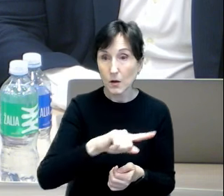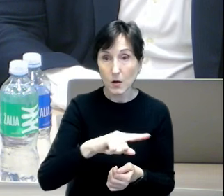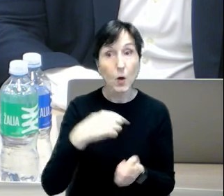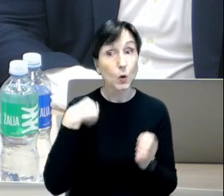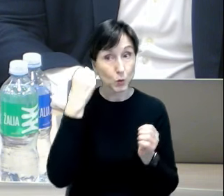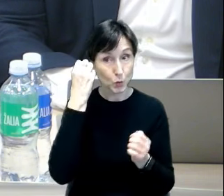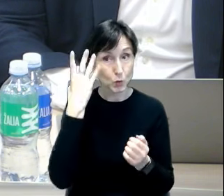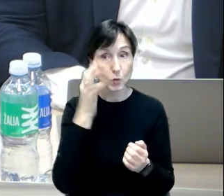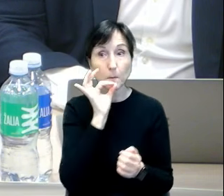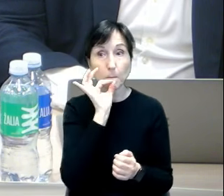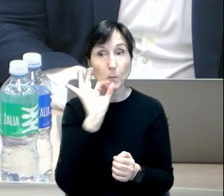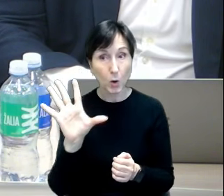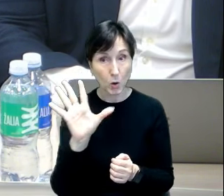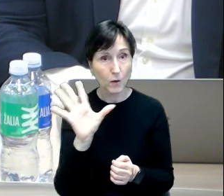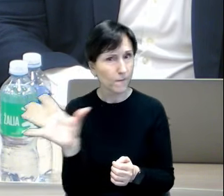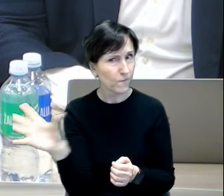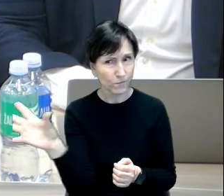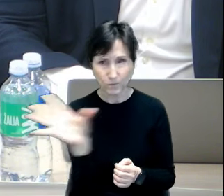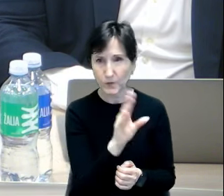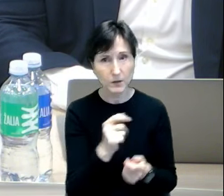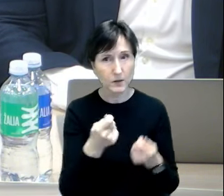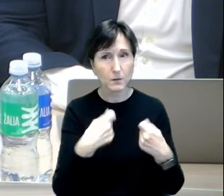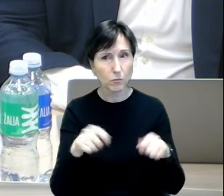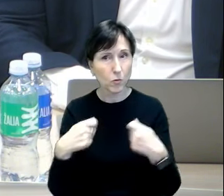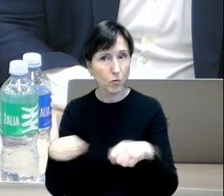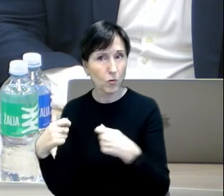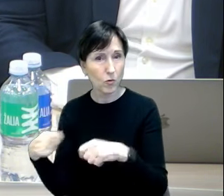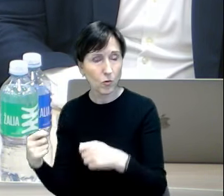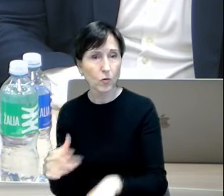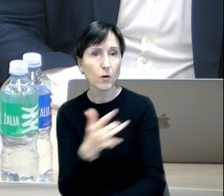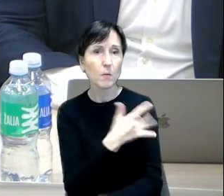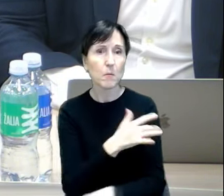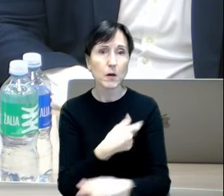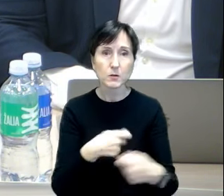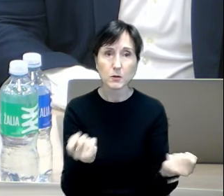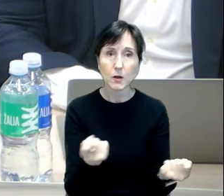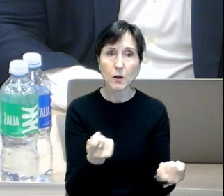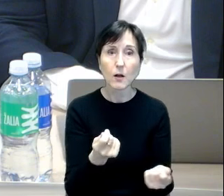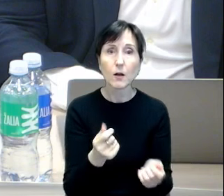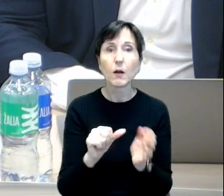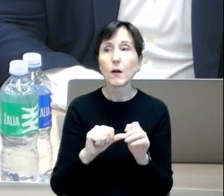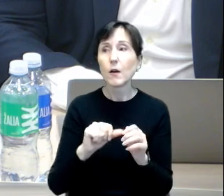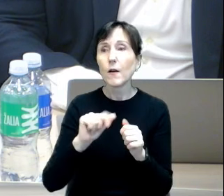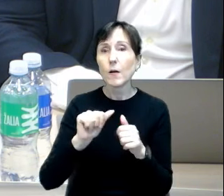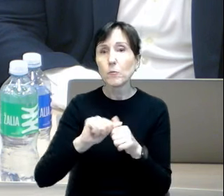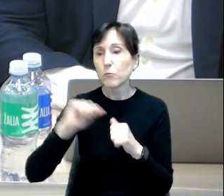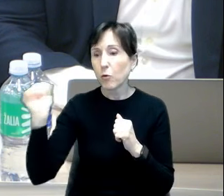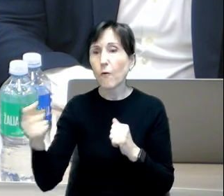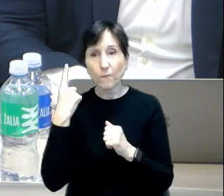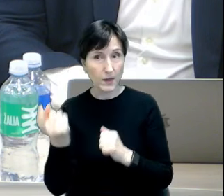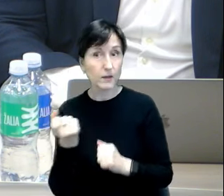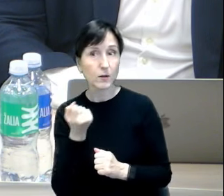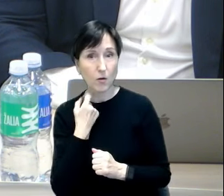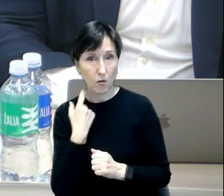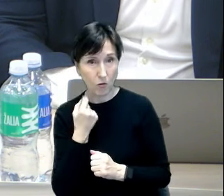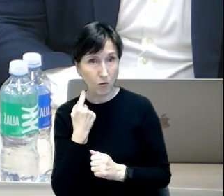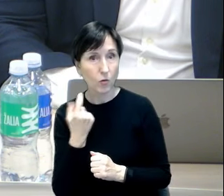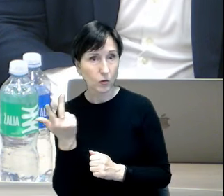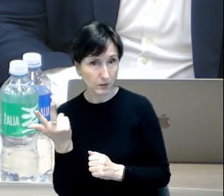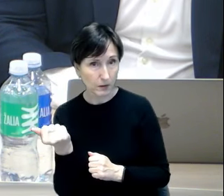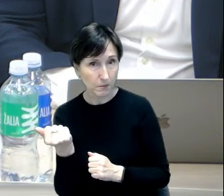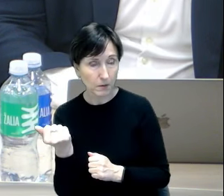atleisti visi prekybininkai paslaugų teikėjai išskyrus alkoholio teikėjus ir